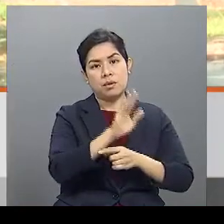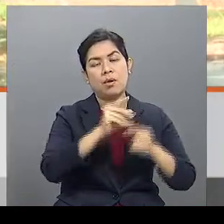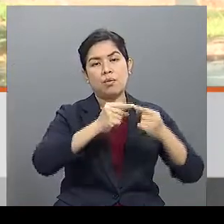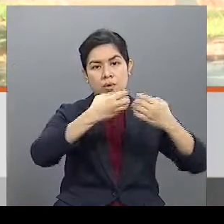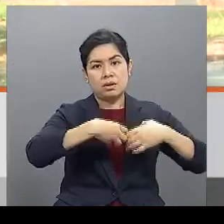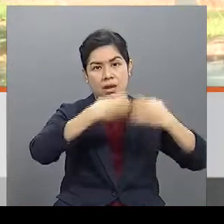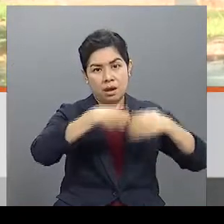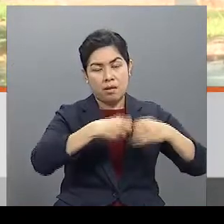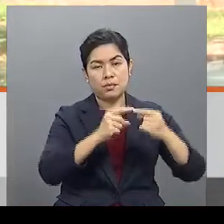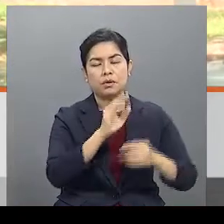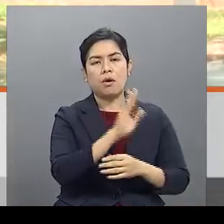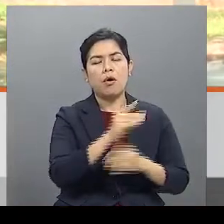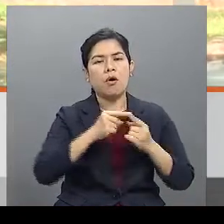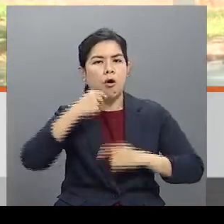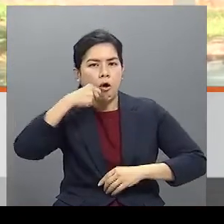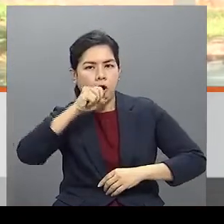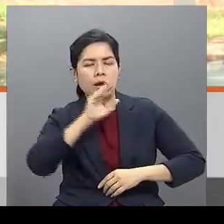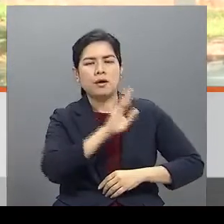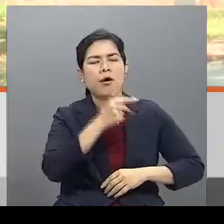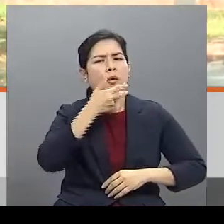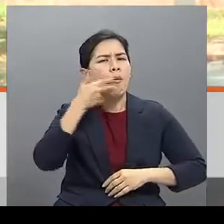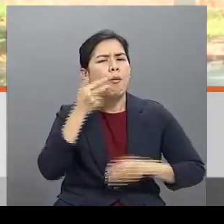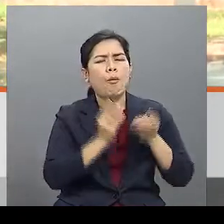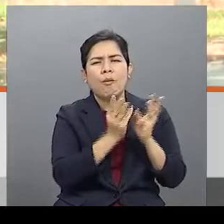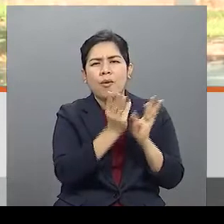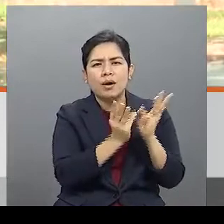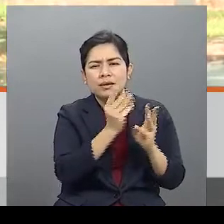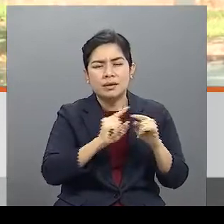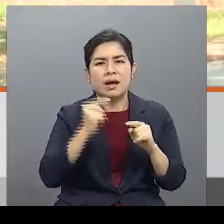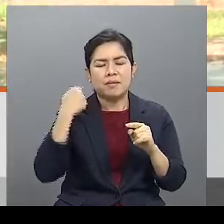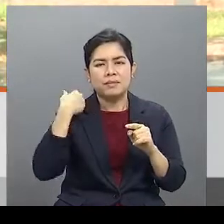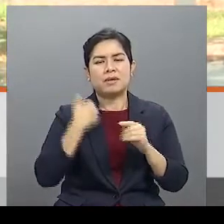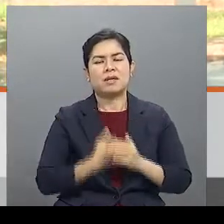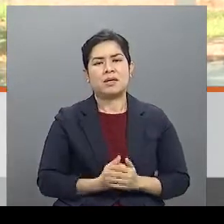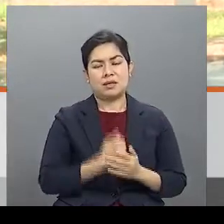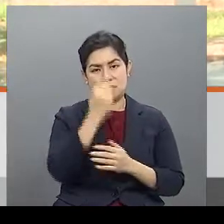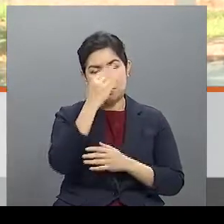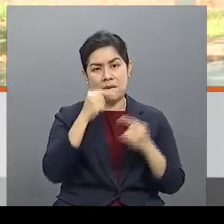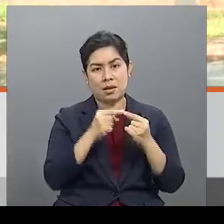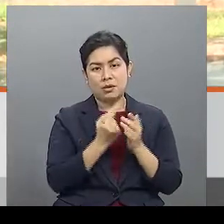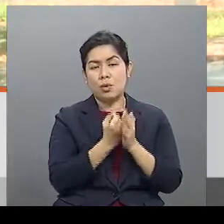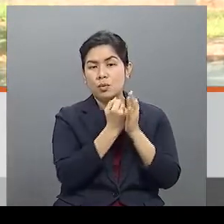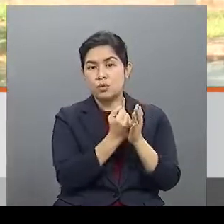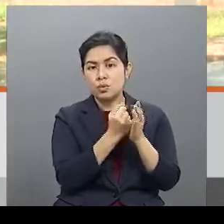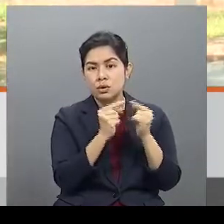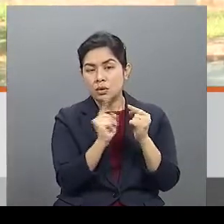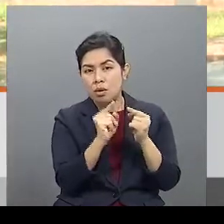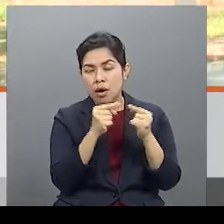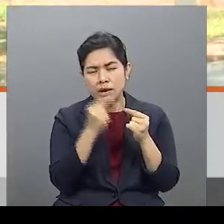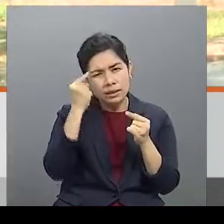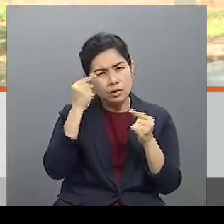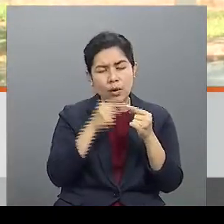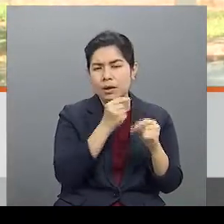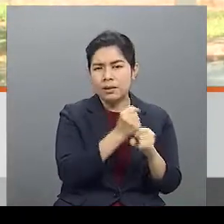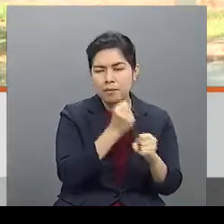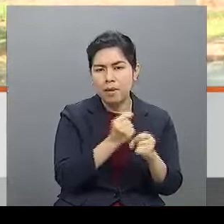ลของโรงงานผู้ผลิตขนาดใหญ่เนี่ยเขาไม่ได้เข้ามาเพียงแค่วัตถุประสงค์เพื่อที่จะทำให้เกิดการผลิตอ้อยหรือผลิตน้ำ